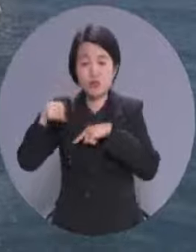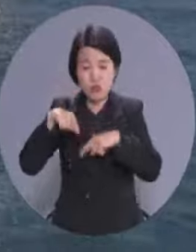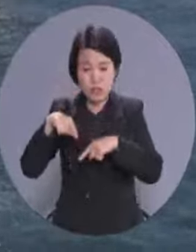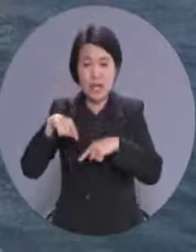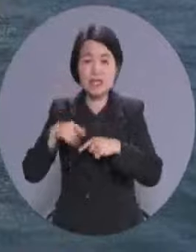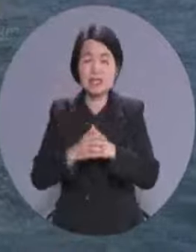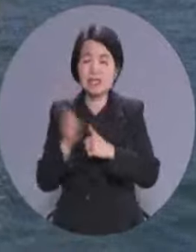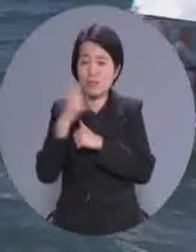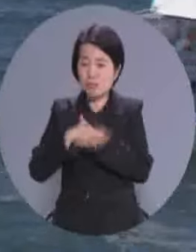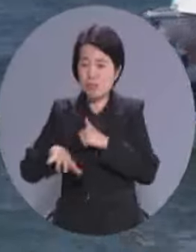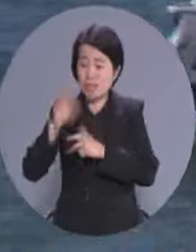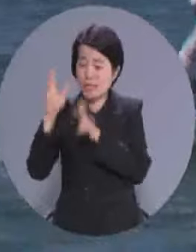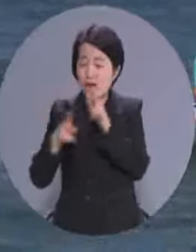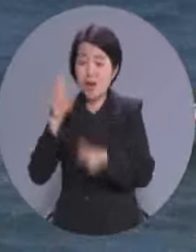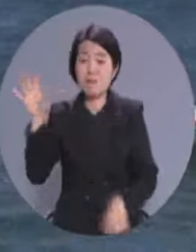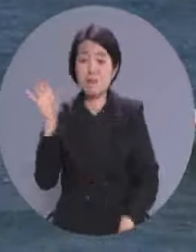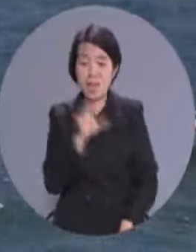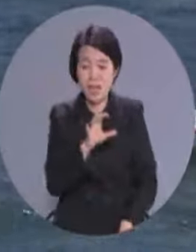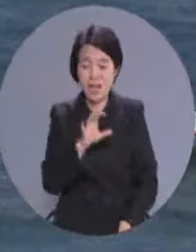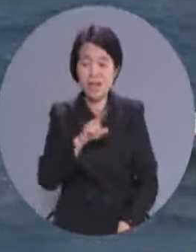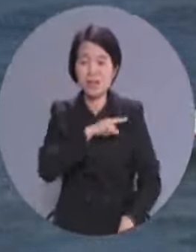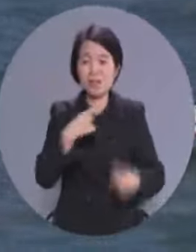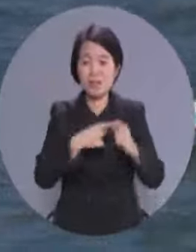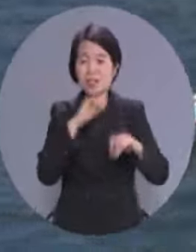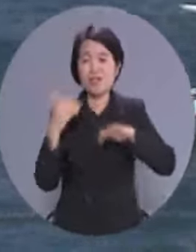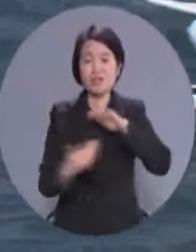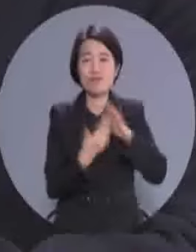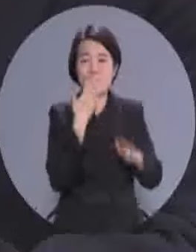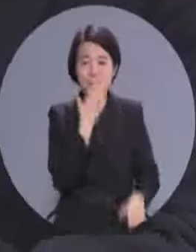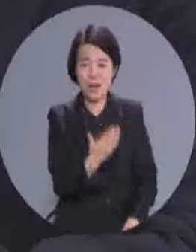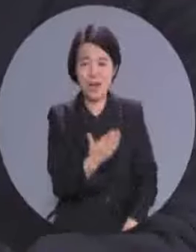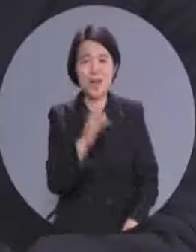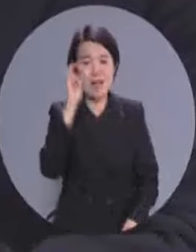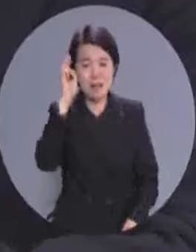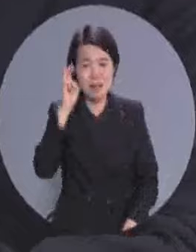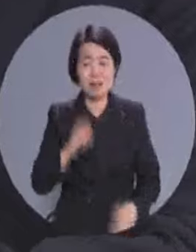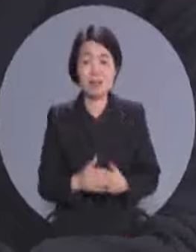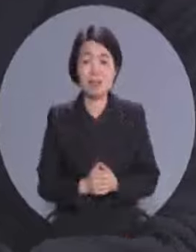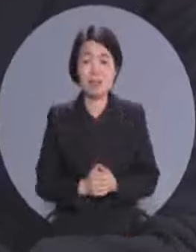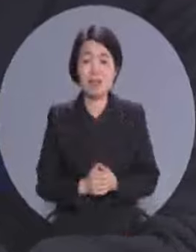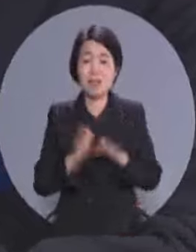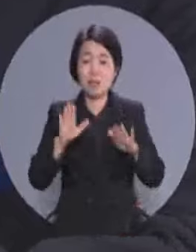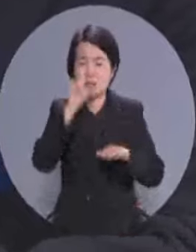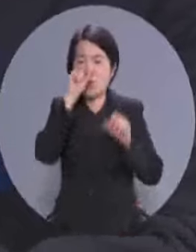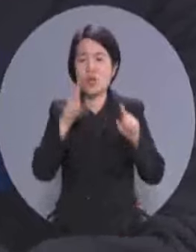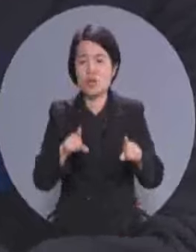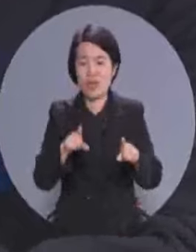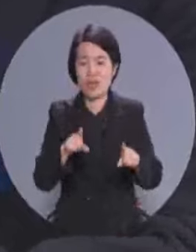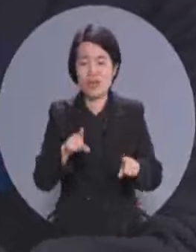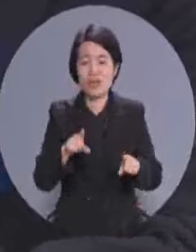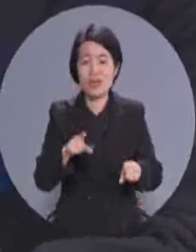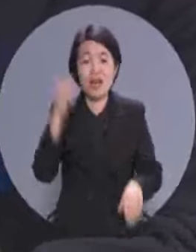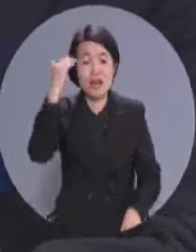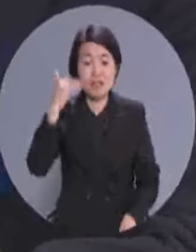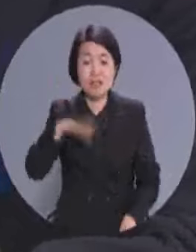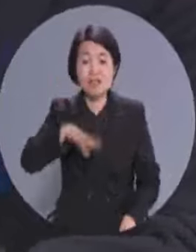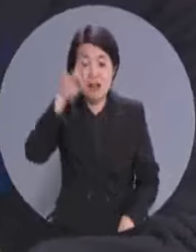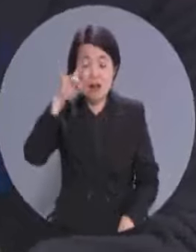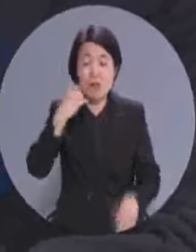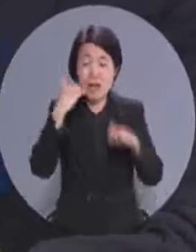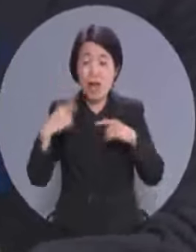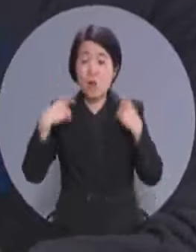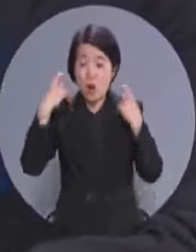해양레저관광 인프라 사업의 첫 사례가 될 가능성도 높습니다. 이번 기회가 한국에서 처음으로